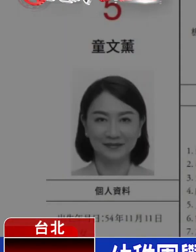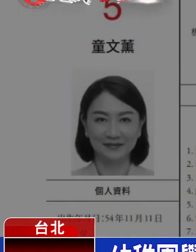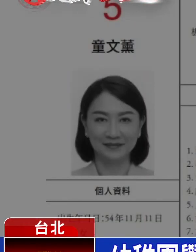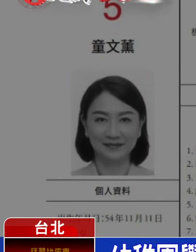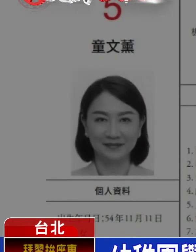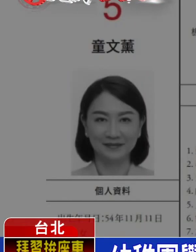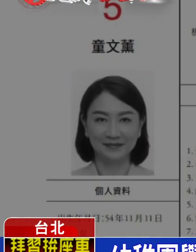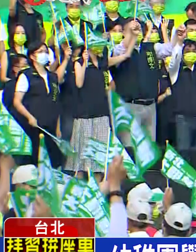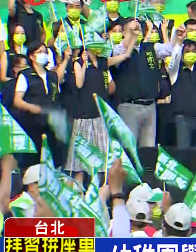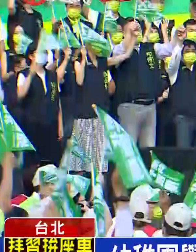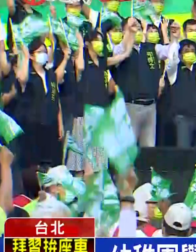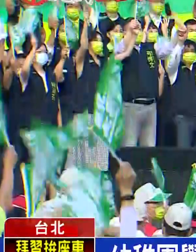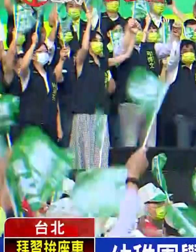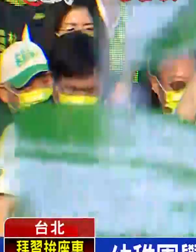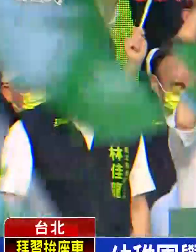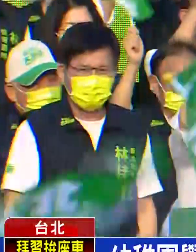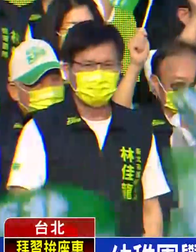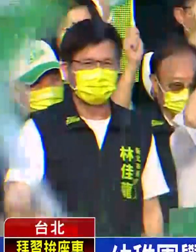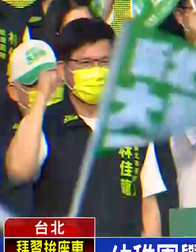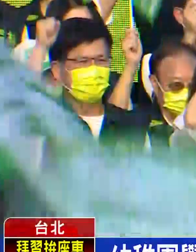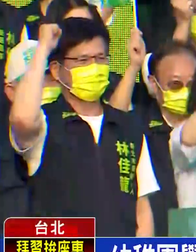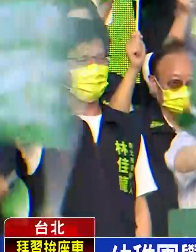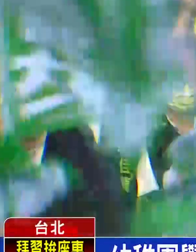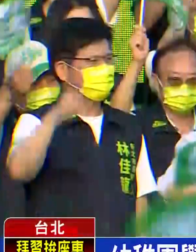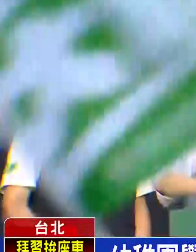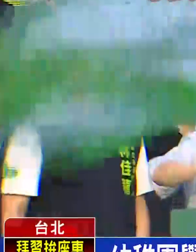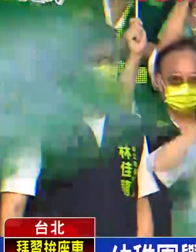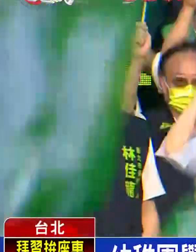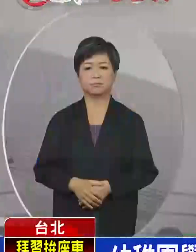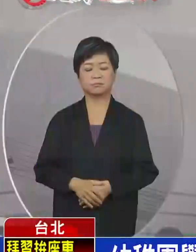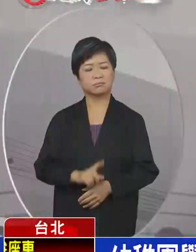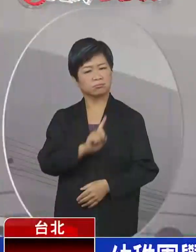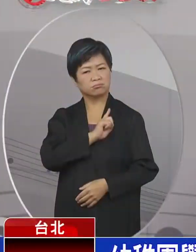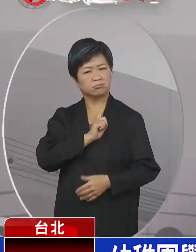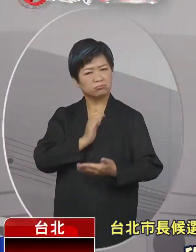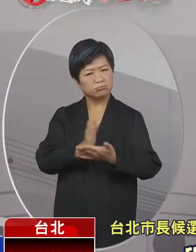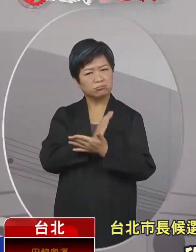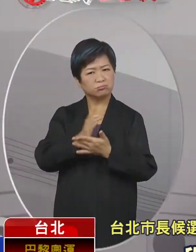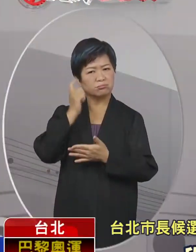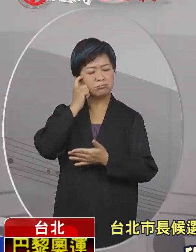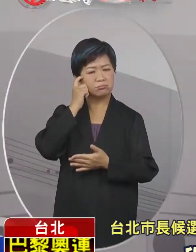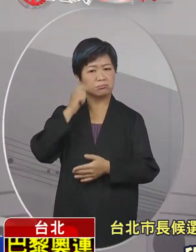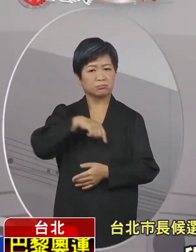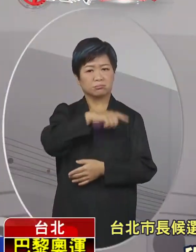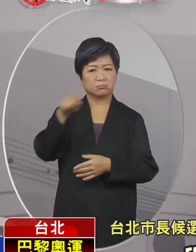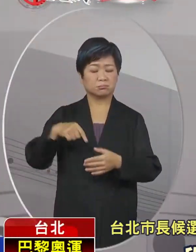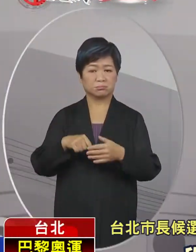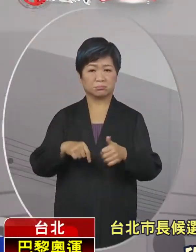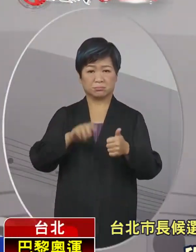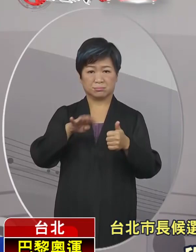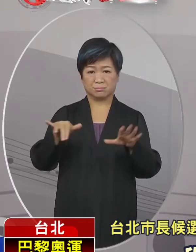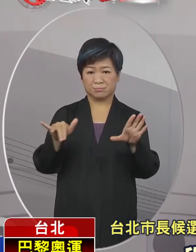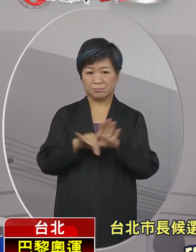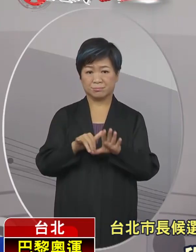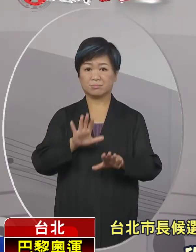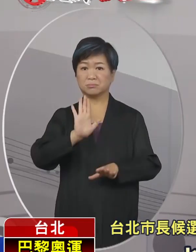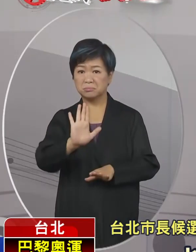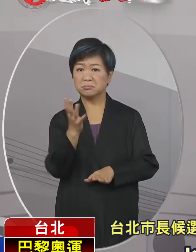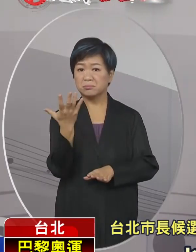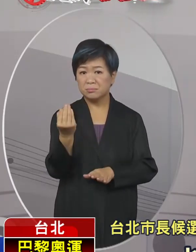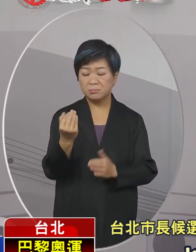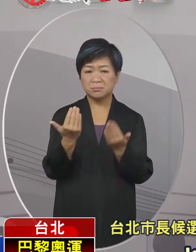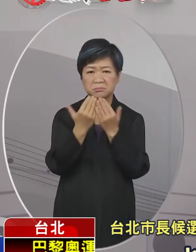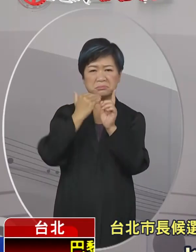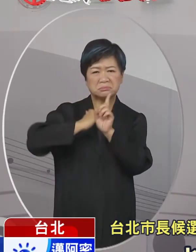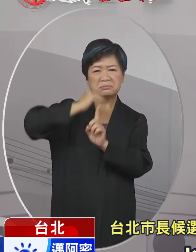居然是百姓幼稚园，原来是讽刺总统蔡英文的论文案。 与其跟大家在论文的有无以及学历